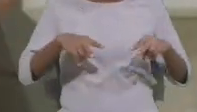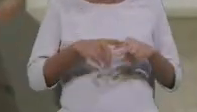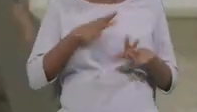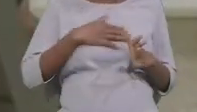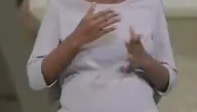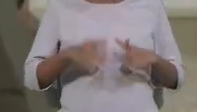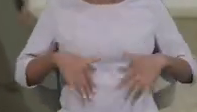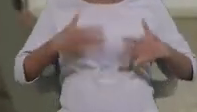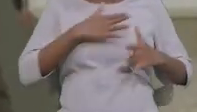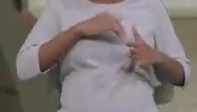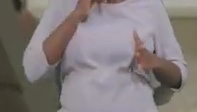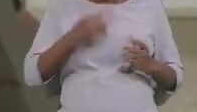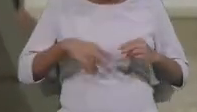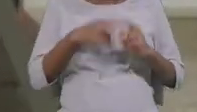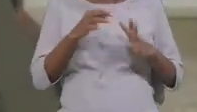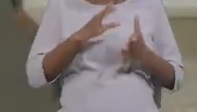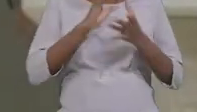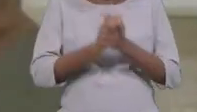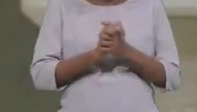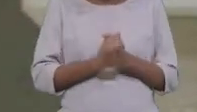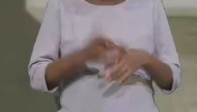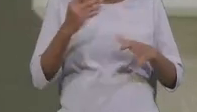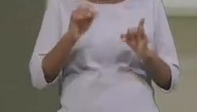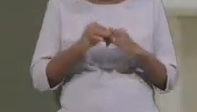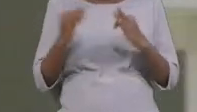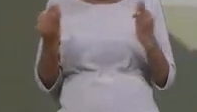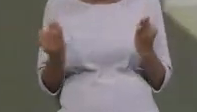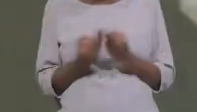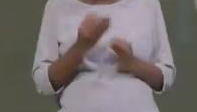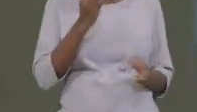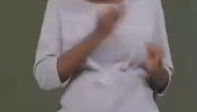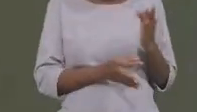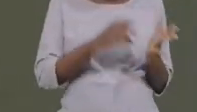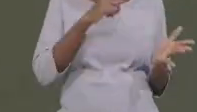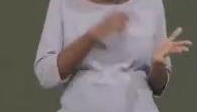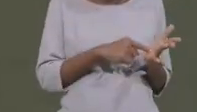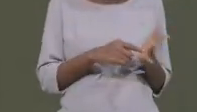Je ne valorise pas ma vie. Je ne valorise pas le mariage.